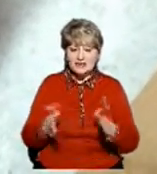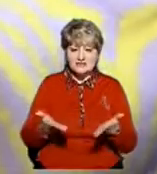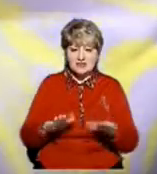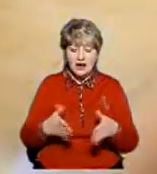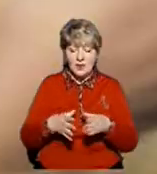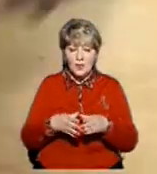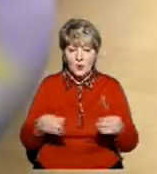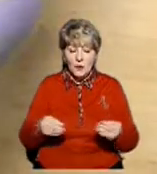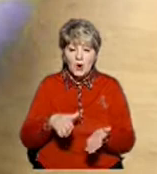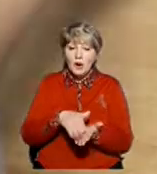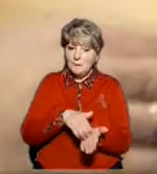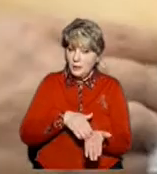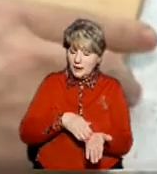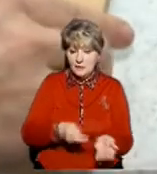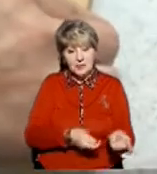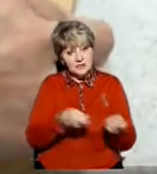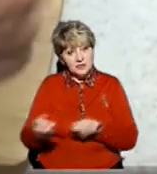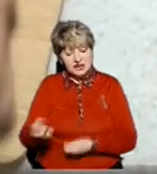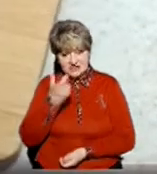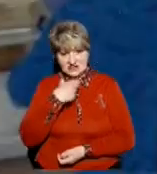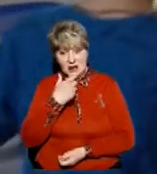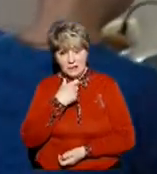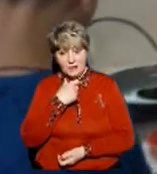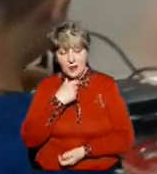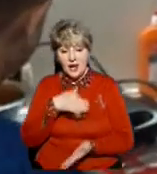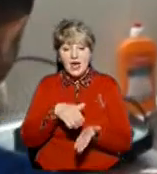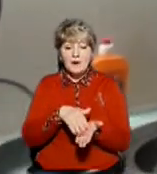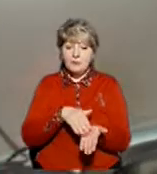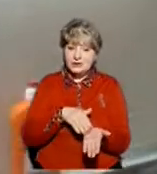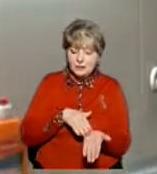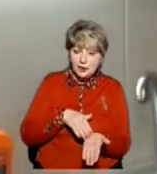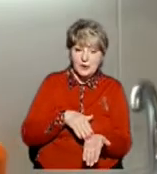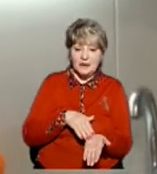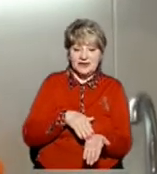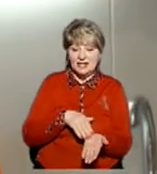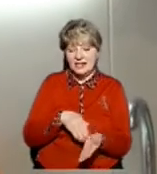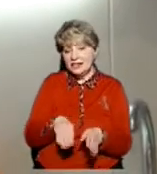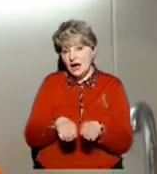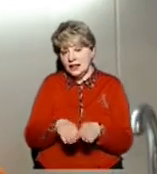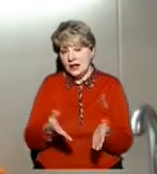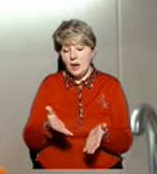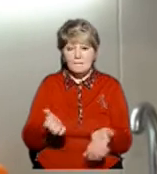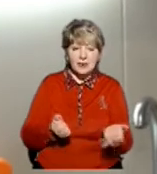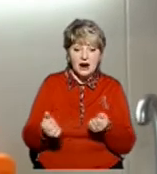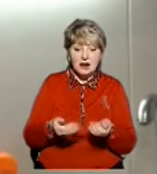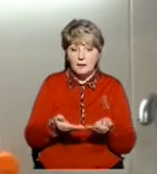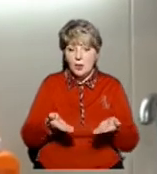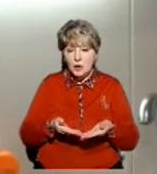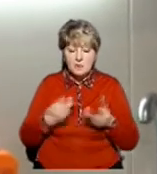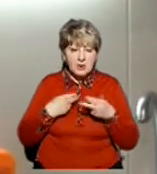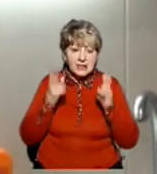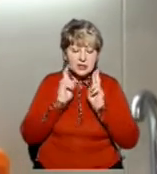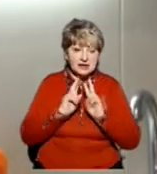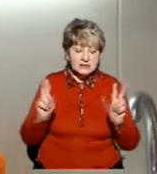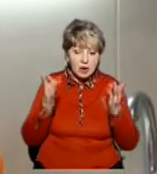тости. Бутербродницю, говорить, привезли із собою. Бутербродницю, ну і таке, брали посуд, тому що не